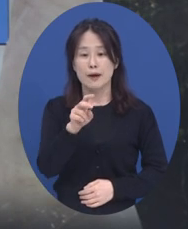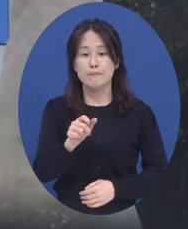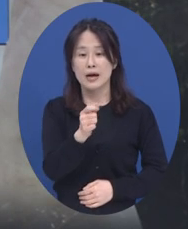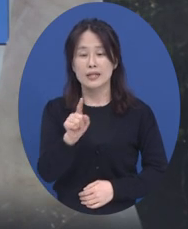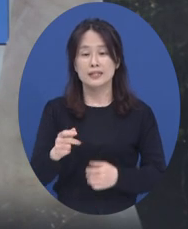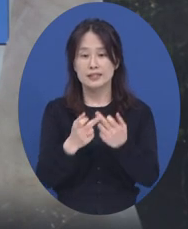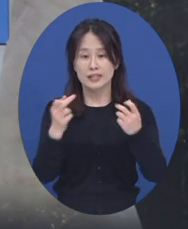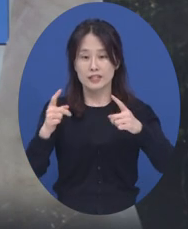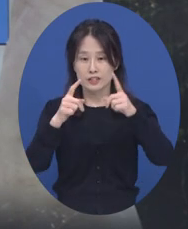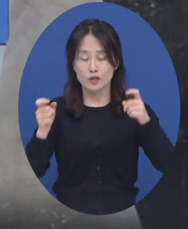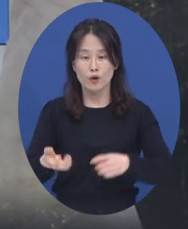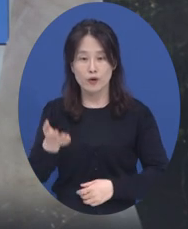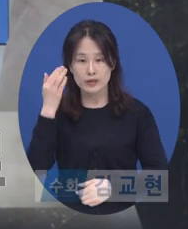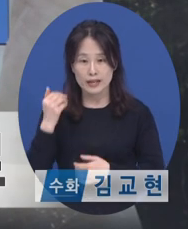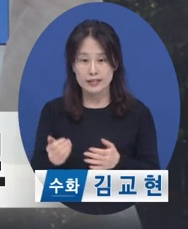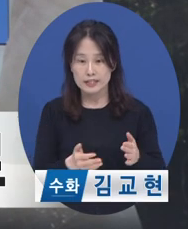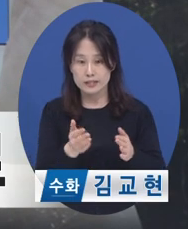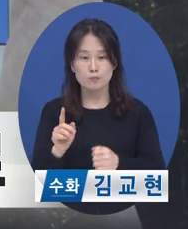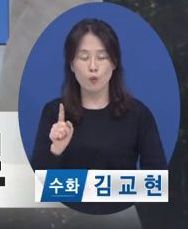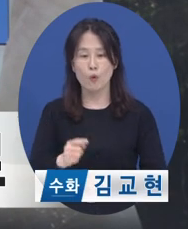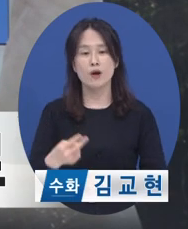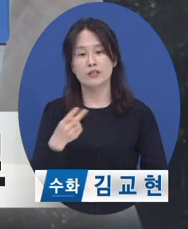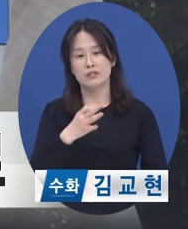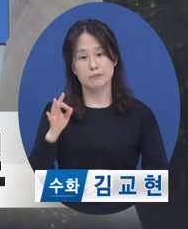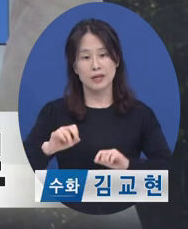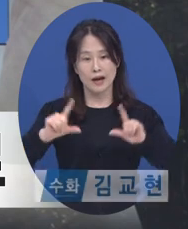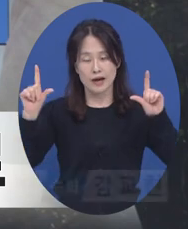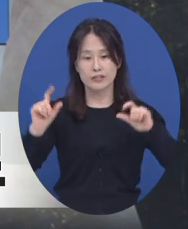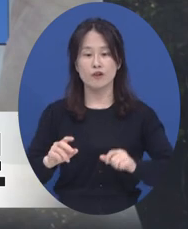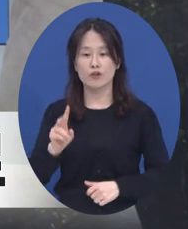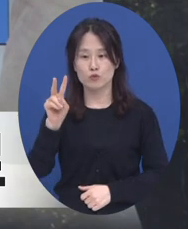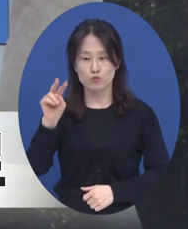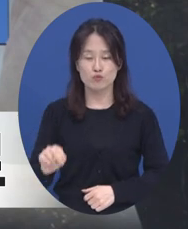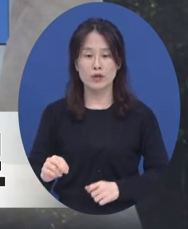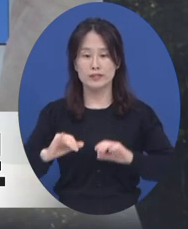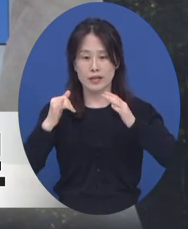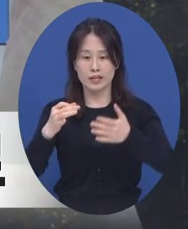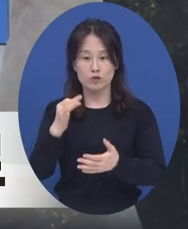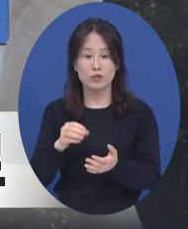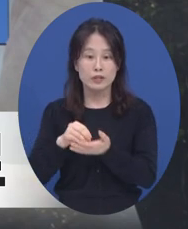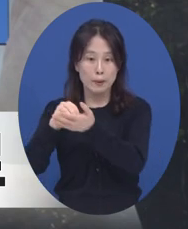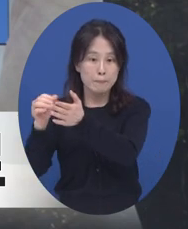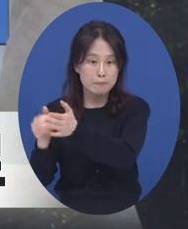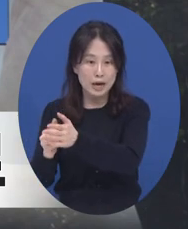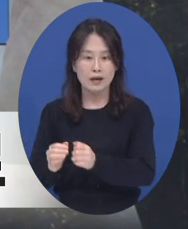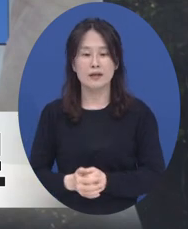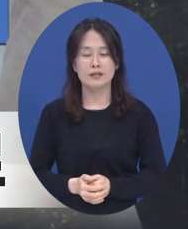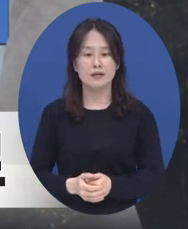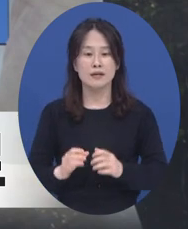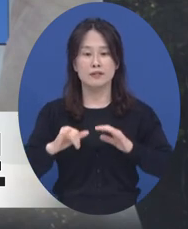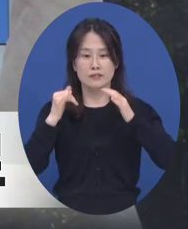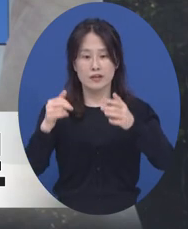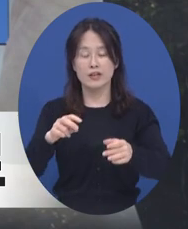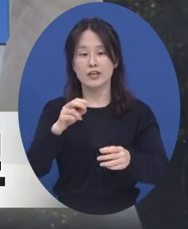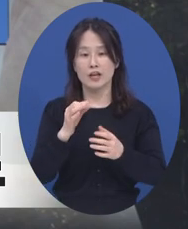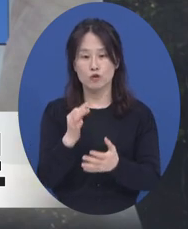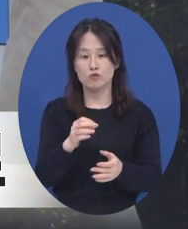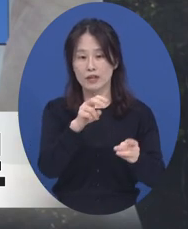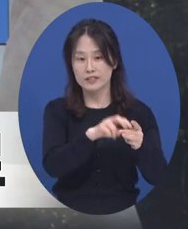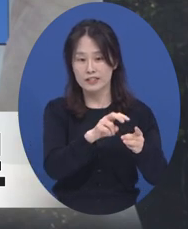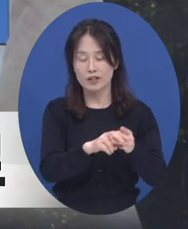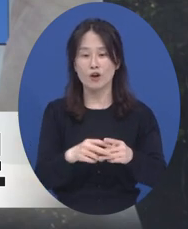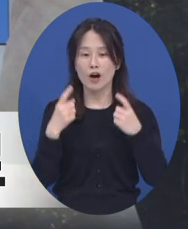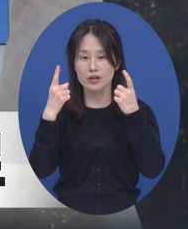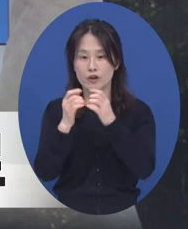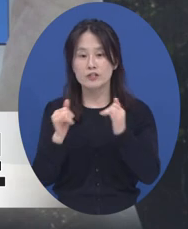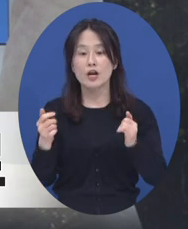남한산성 옛길 코스는 2014년에 유네스코 세계유산으로 등재됐는데요. 경기도 남한산성 세계유산센터가 방문객을